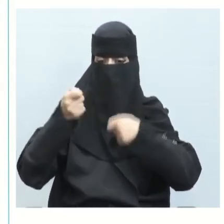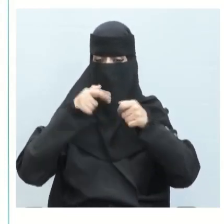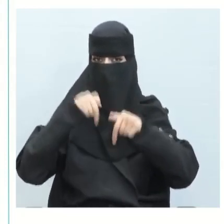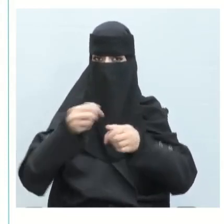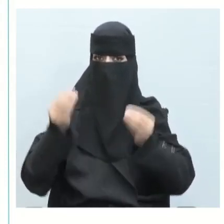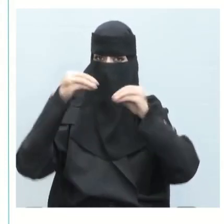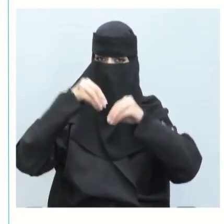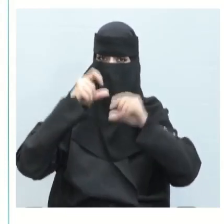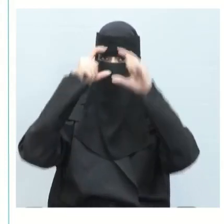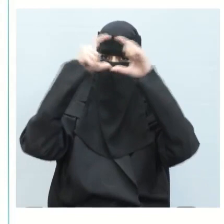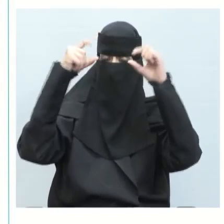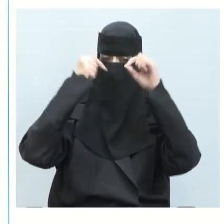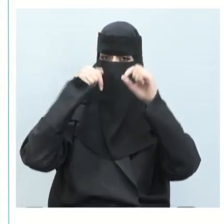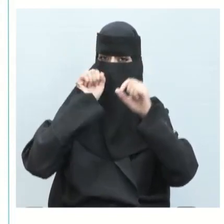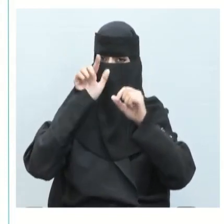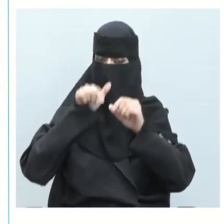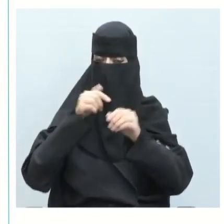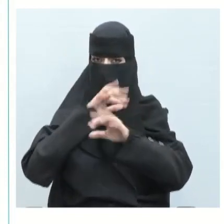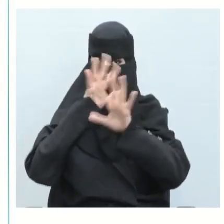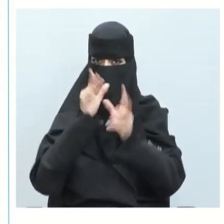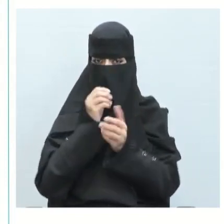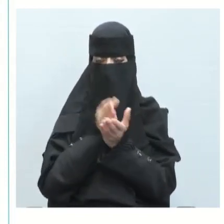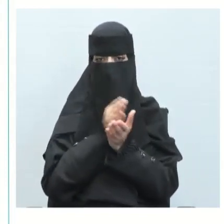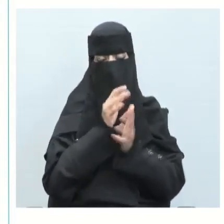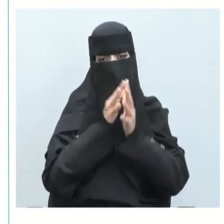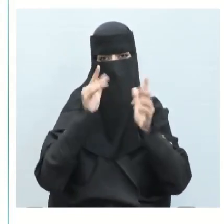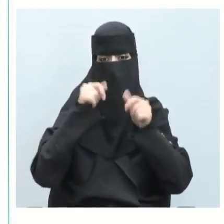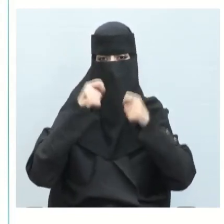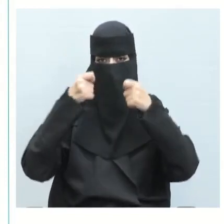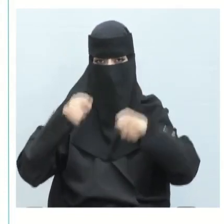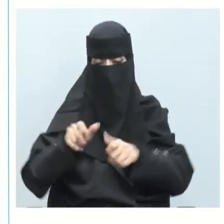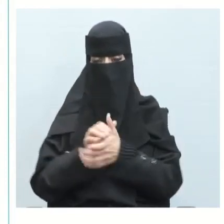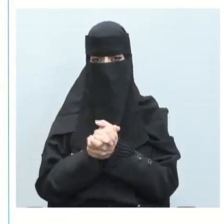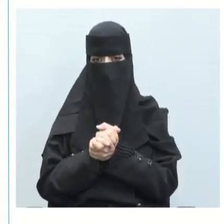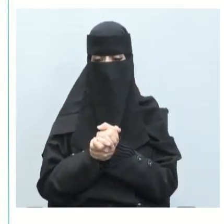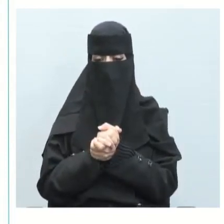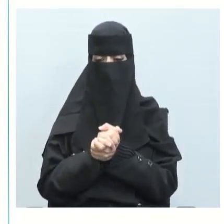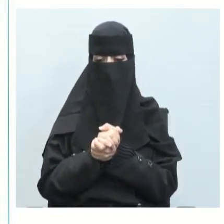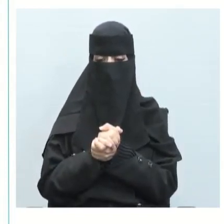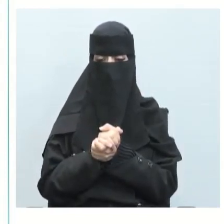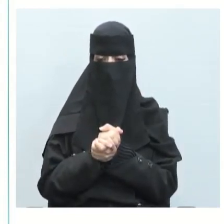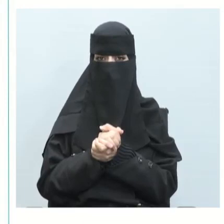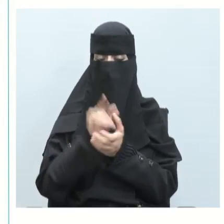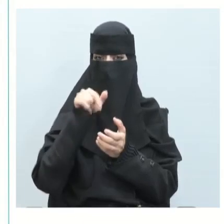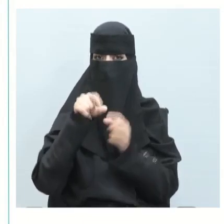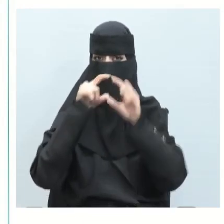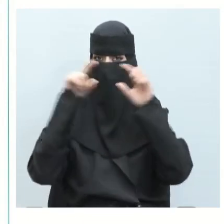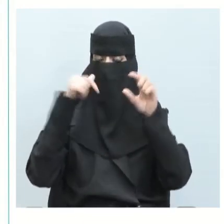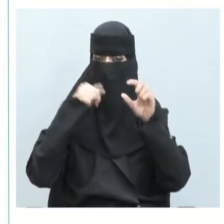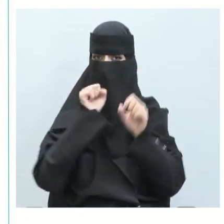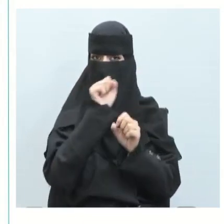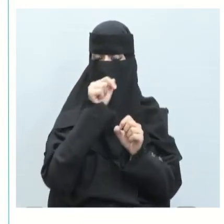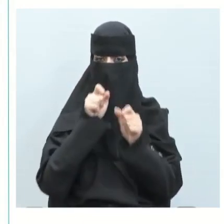التي تحمل علامات تجاريه معينه كل ذلك من طرائق تعظيم الايراد بودكاست رايت او ما يسمى